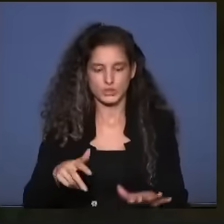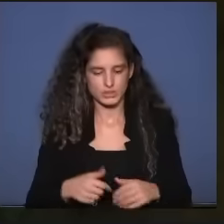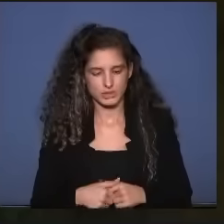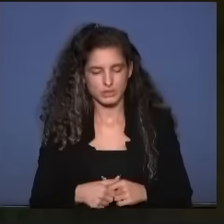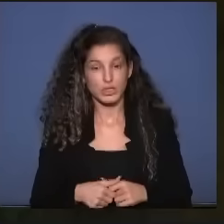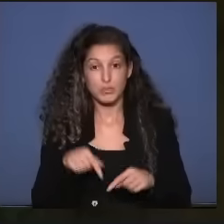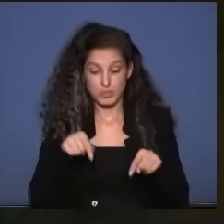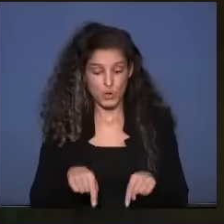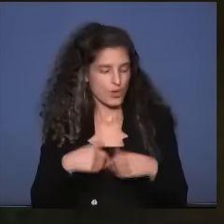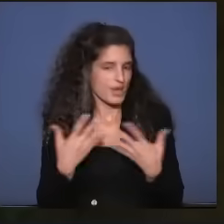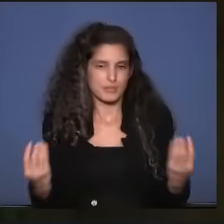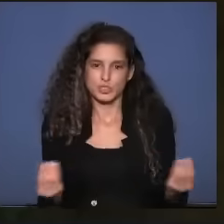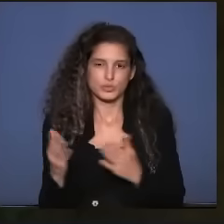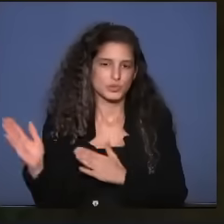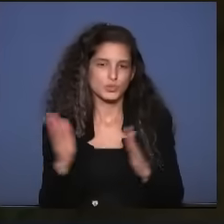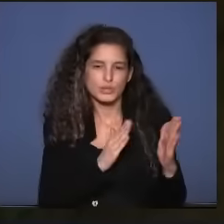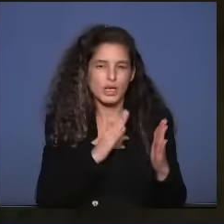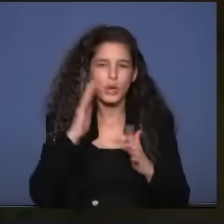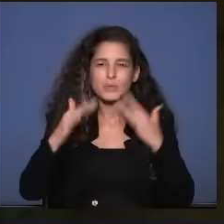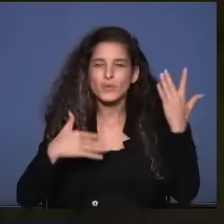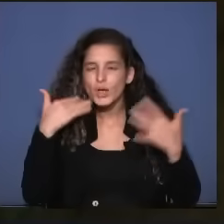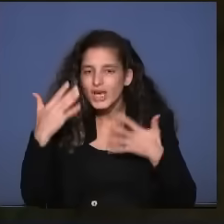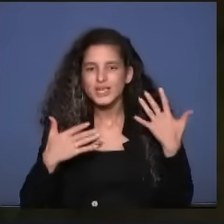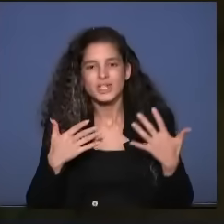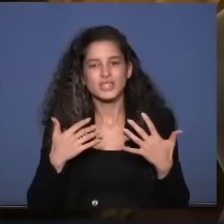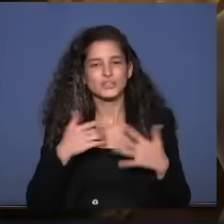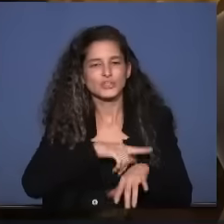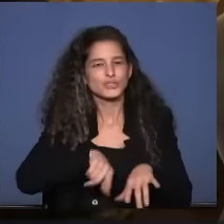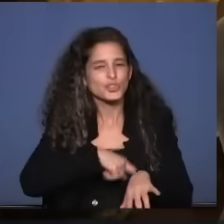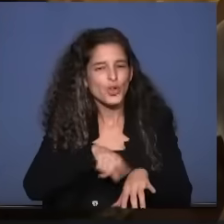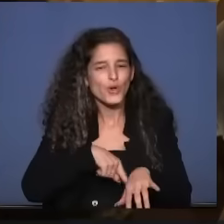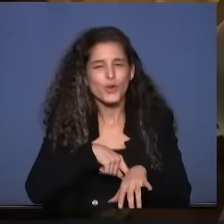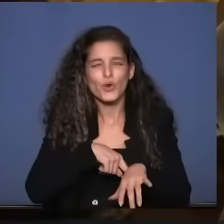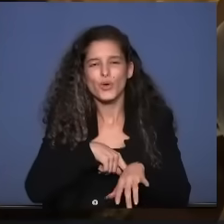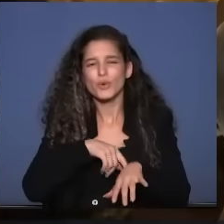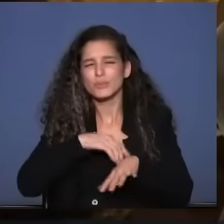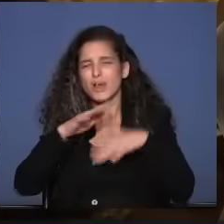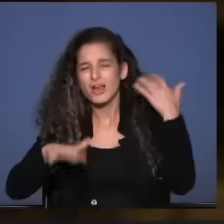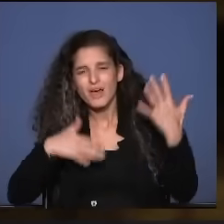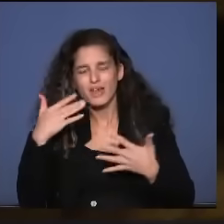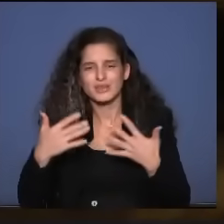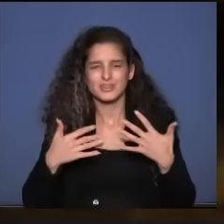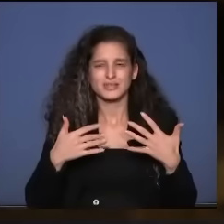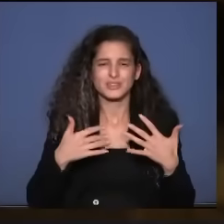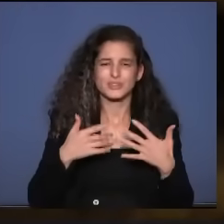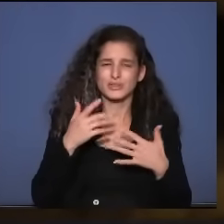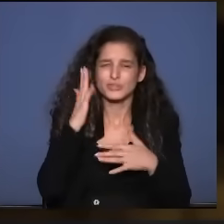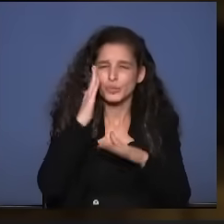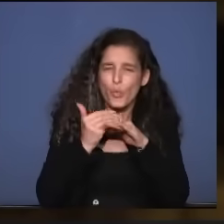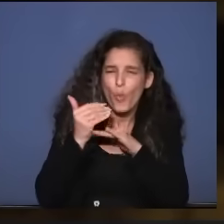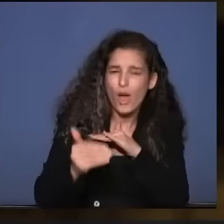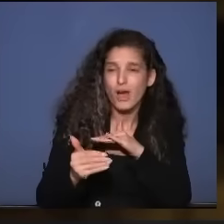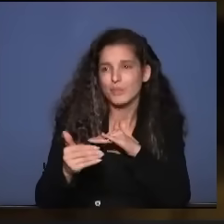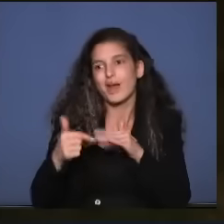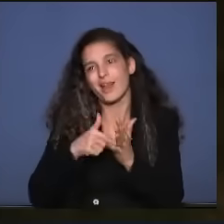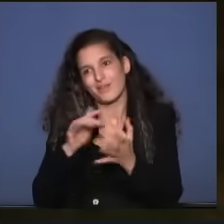אין משהו מסודר, הכל נורא מבולגן, שעות, הכל התבלגן לנו. הולכים לישון מאוחר, כי אנחנו עם